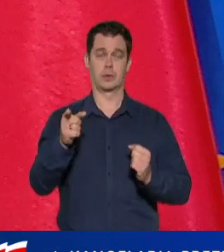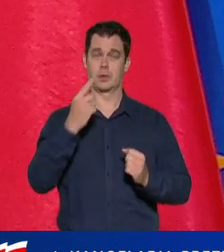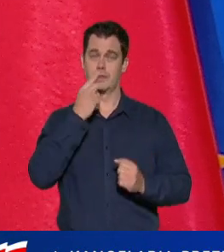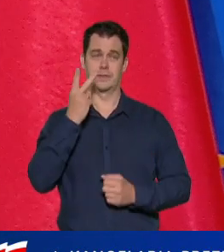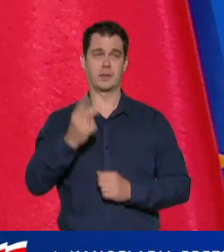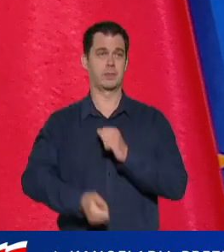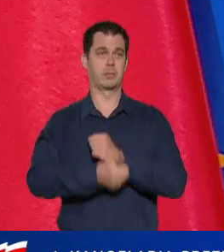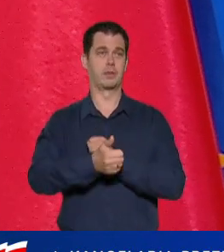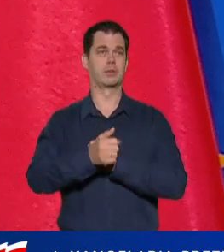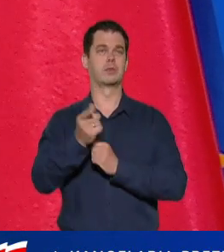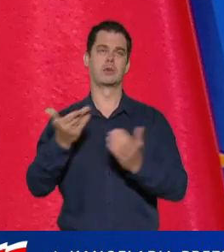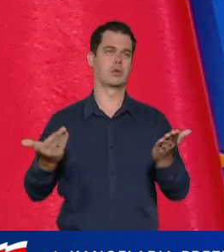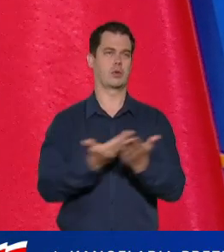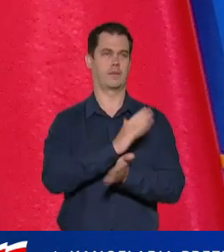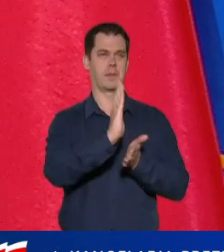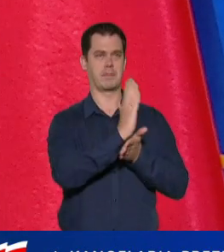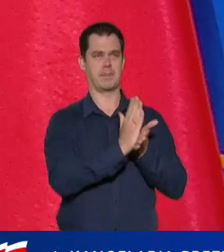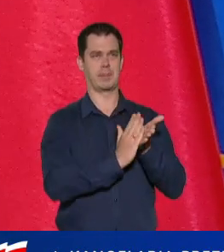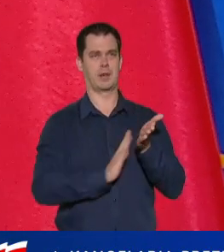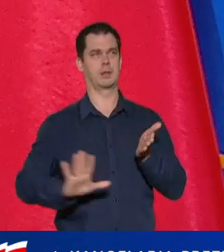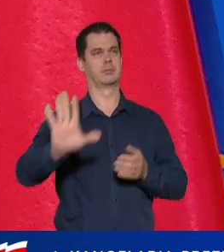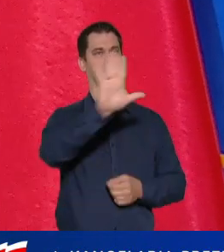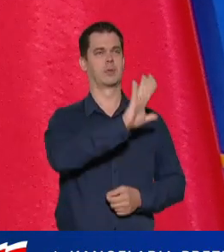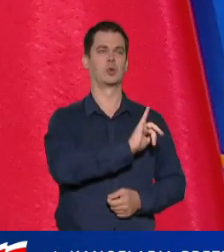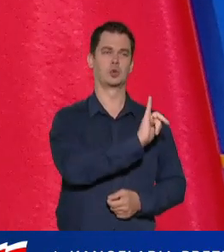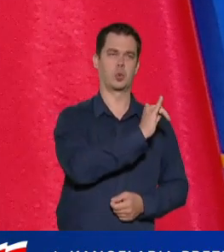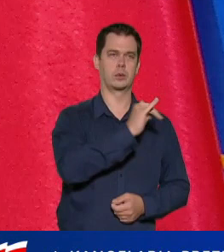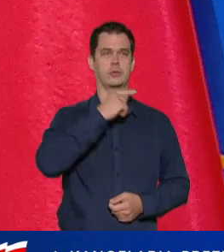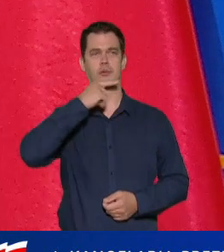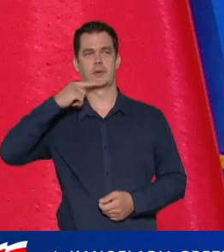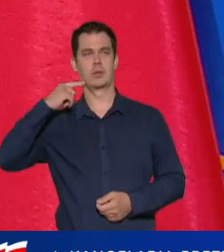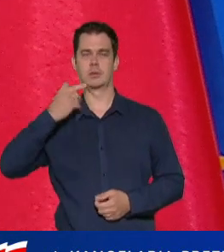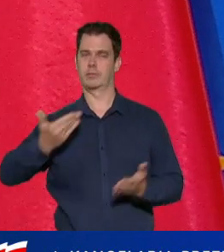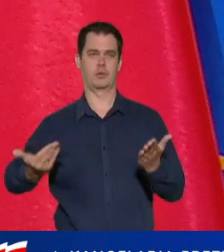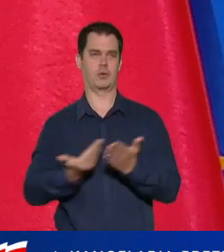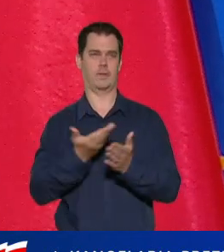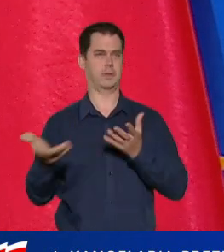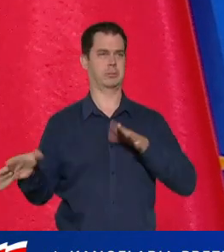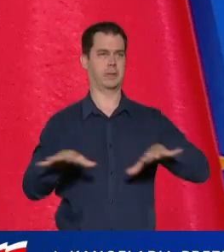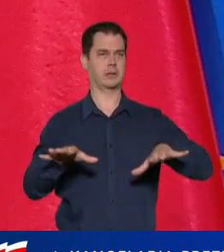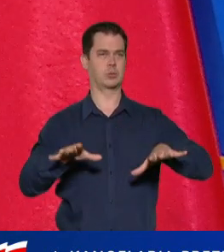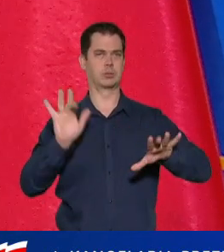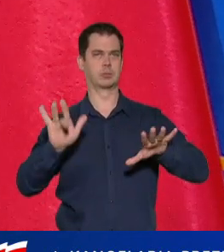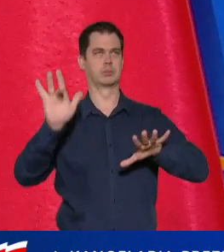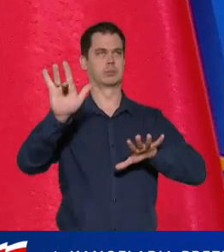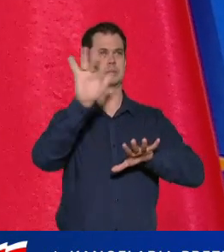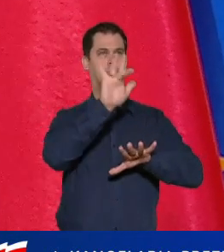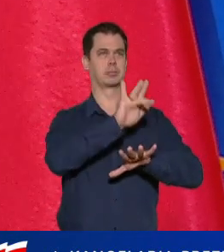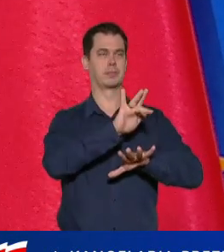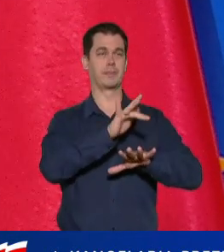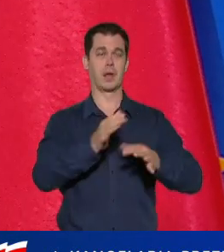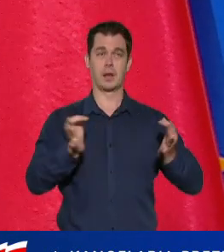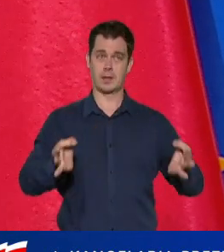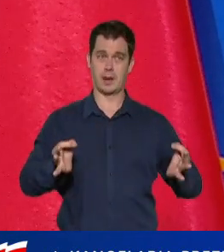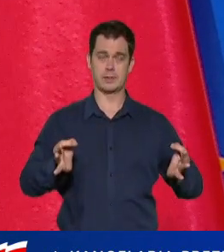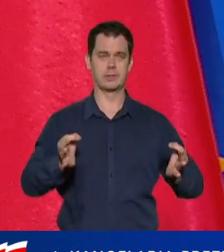nowe mapy stref w Polsce. Mówię tu o strefach żółtych i strefach czerwonych. W tej chwili mamy do